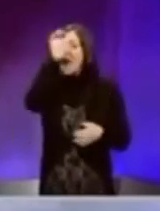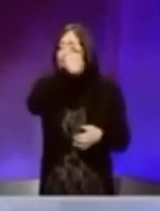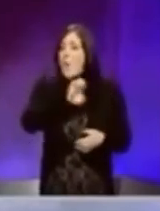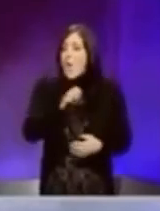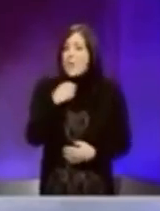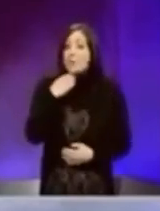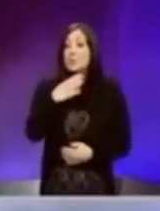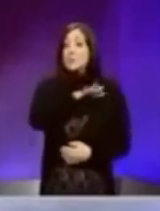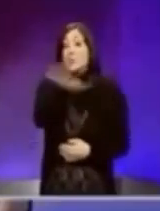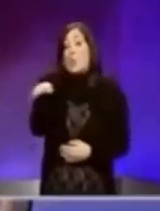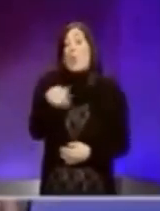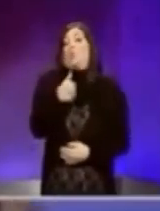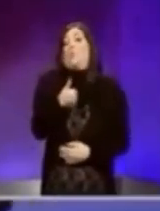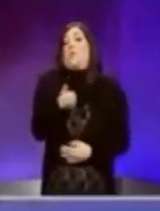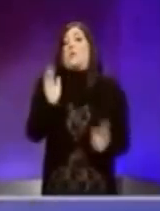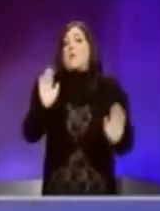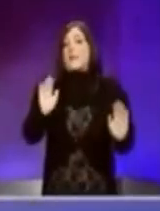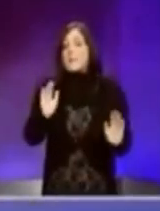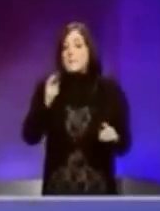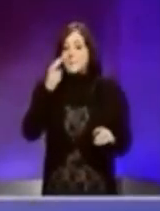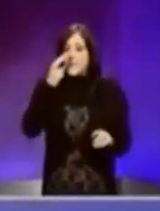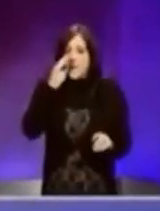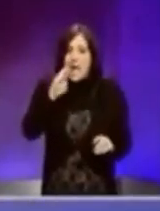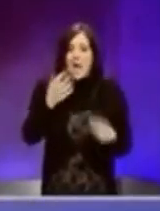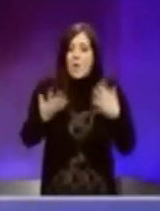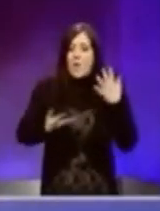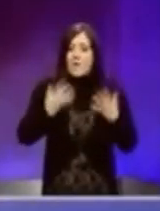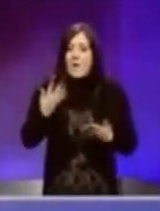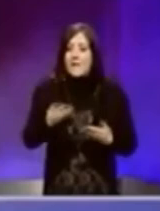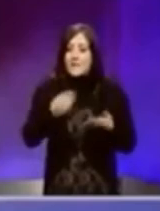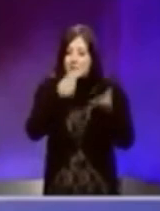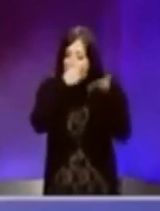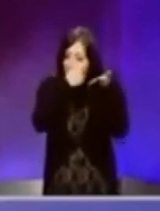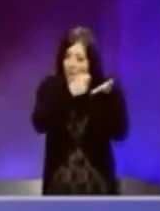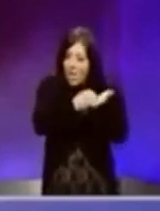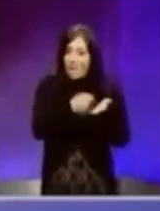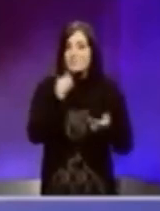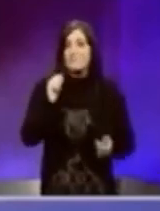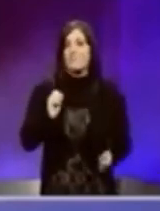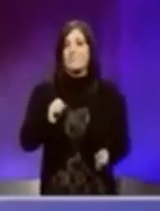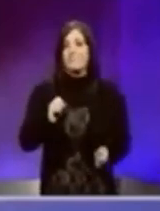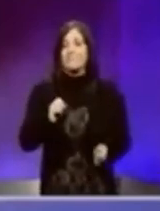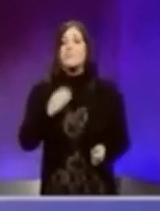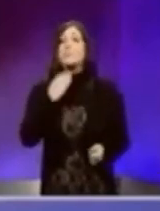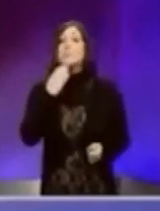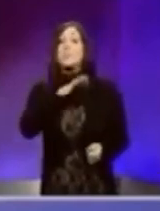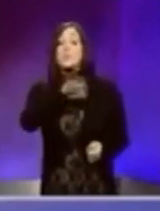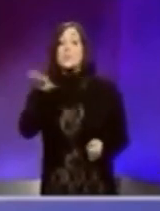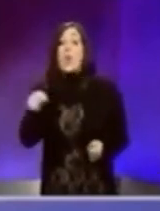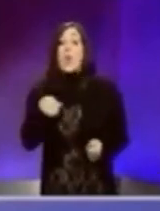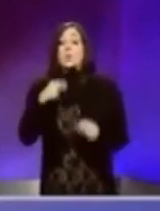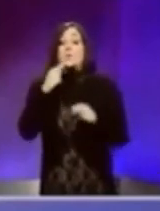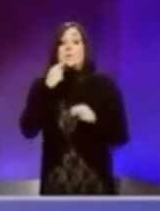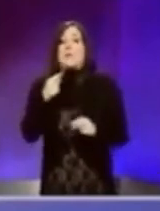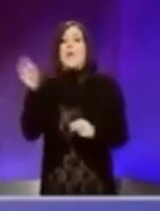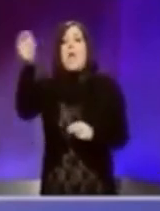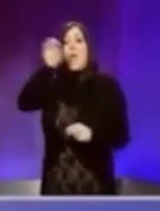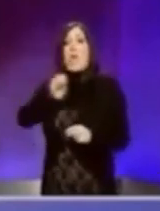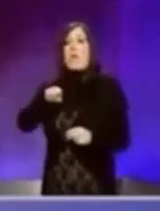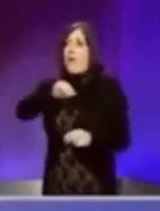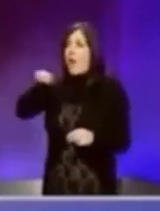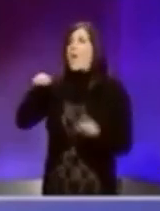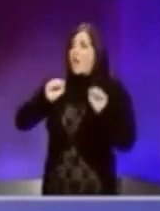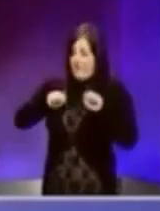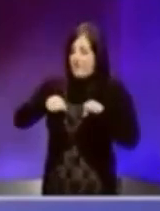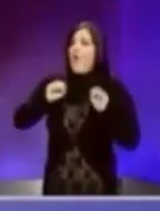jew tista' tagħmel l-Unjoni Ewropea huwa tajjeb u mhux kull ma tagħmel l-Unjoni Ewropea għandna naċċettawh.